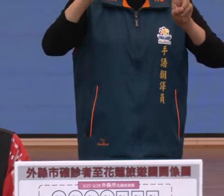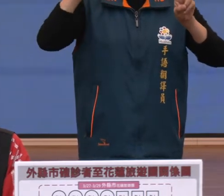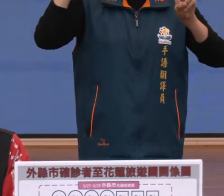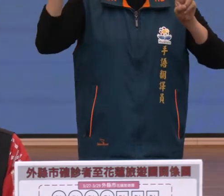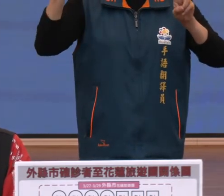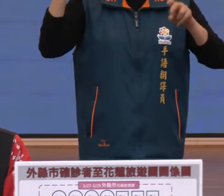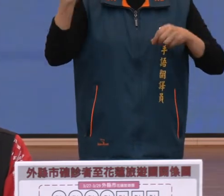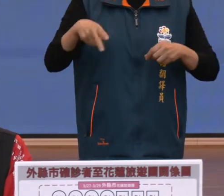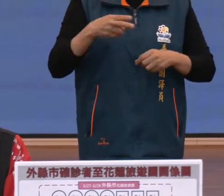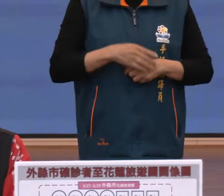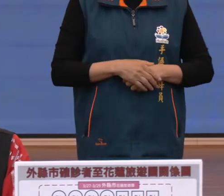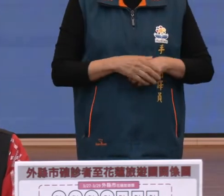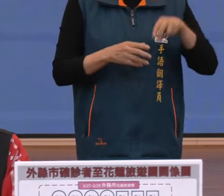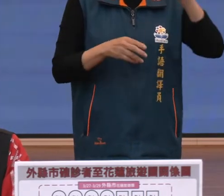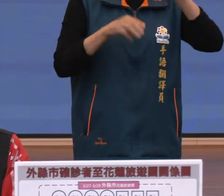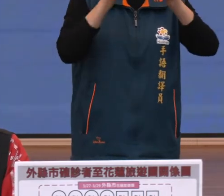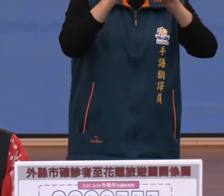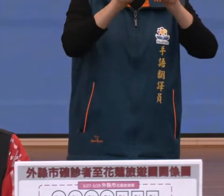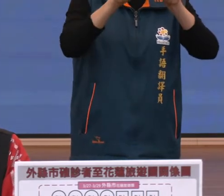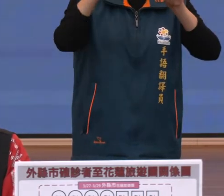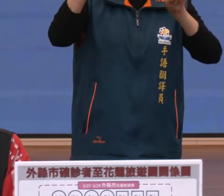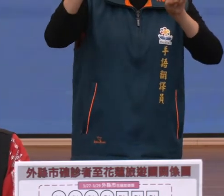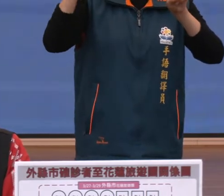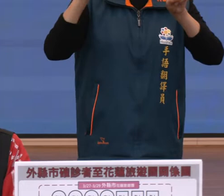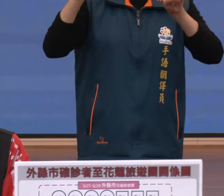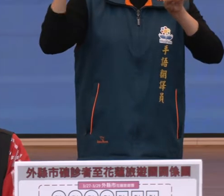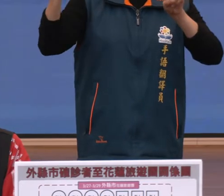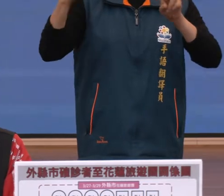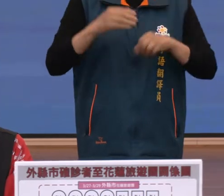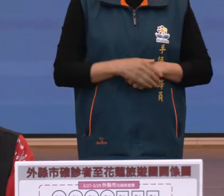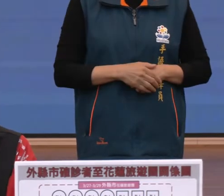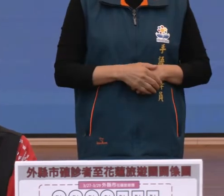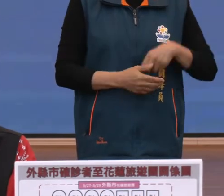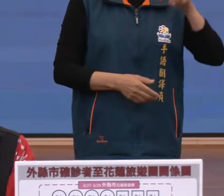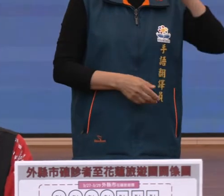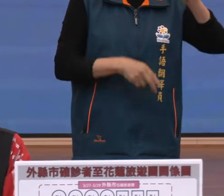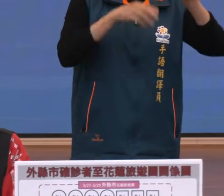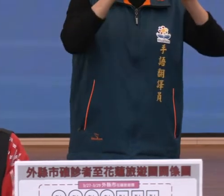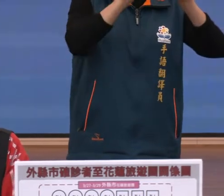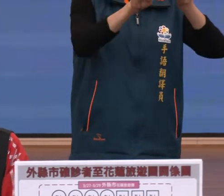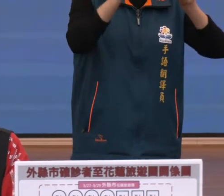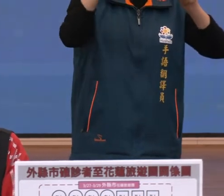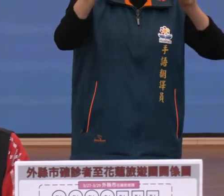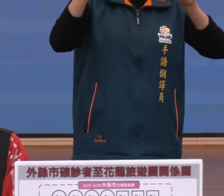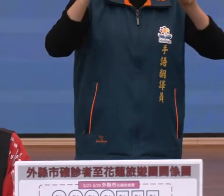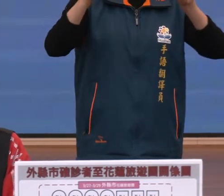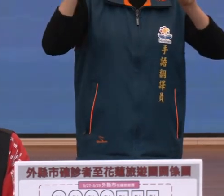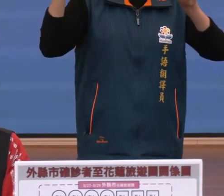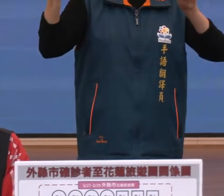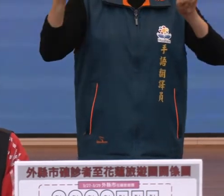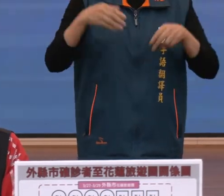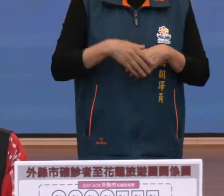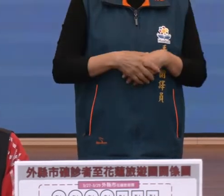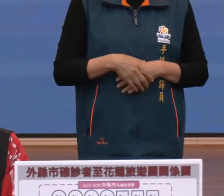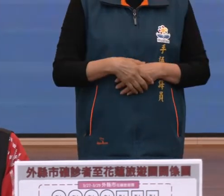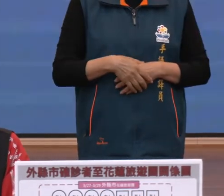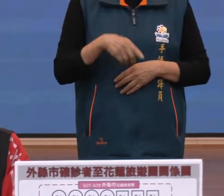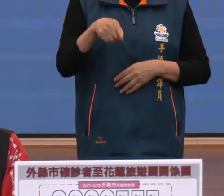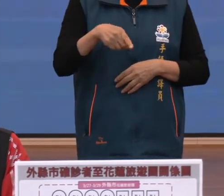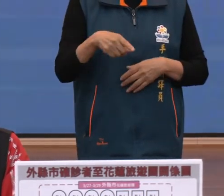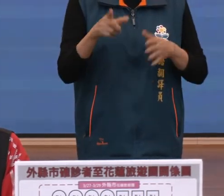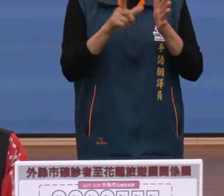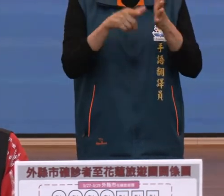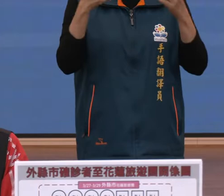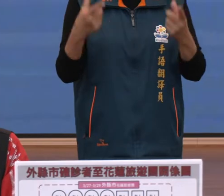们的个案23629跟23649都相对的在同